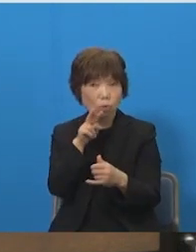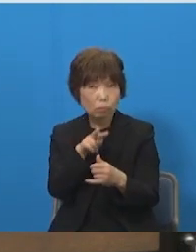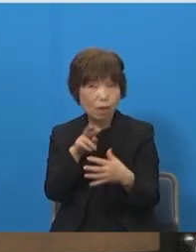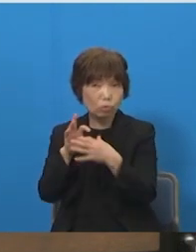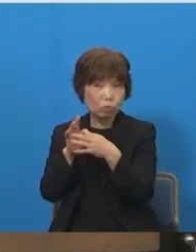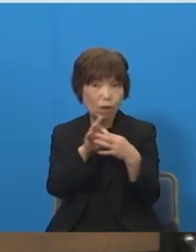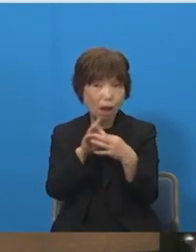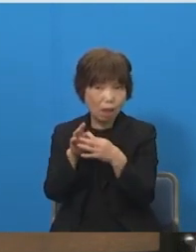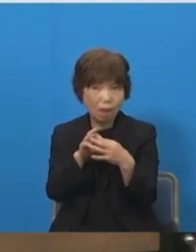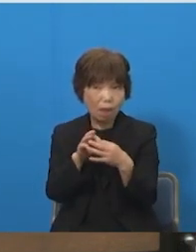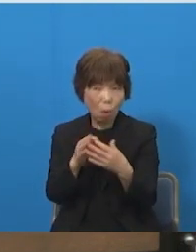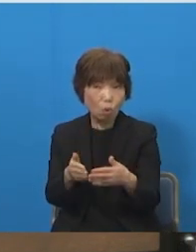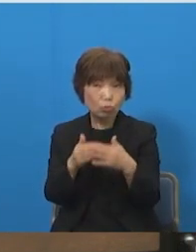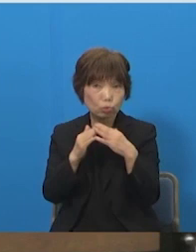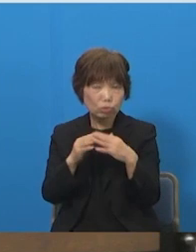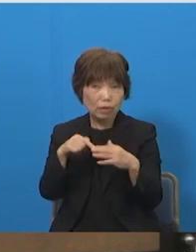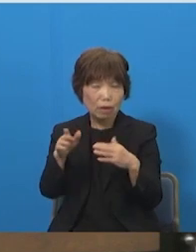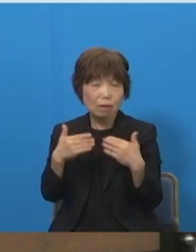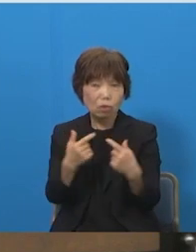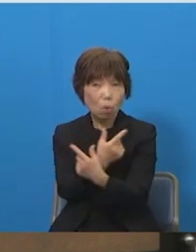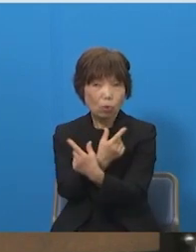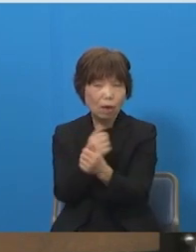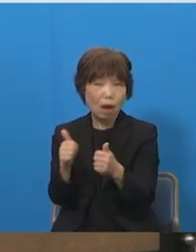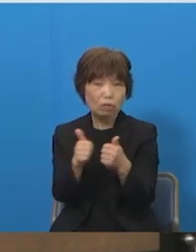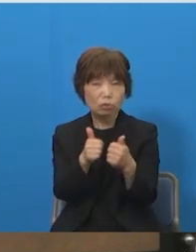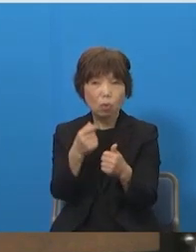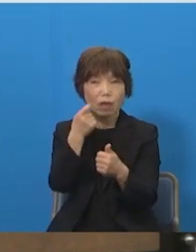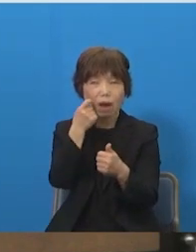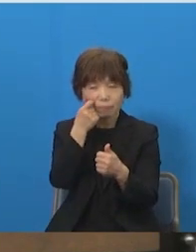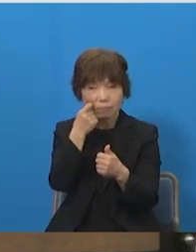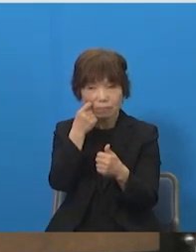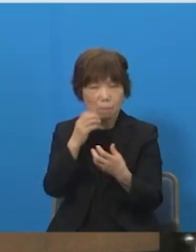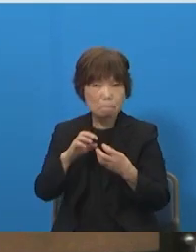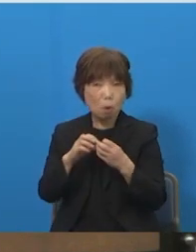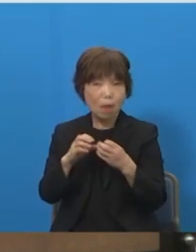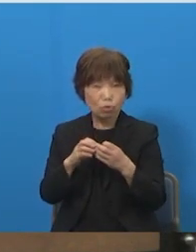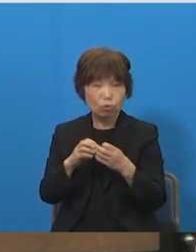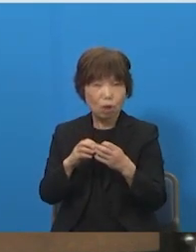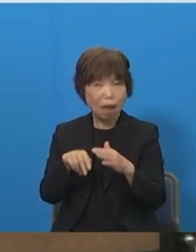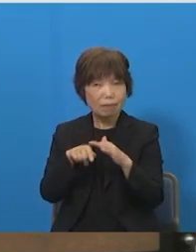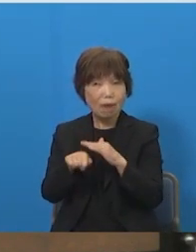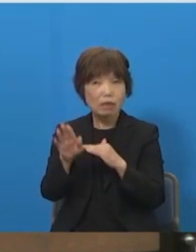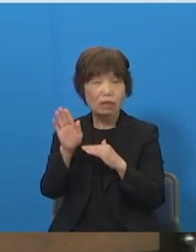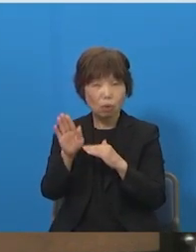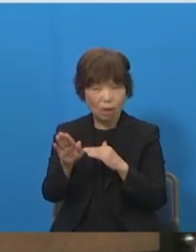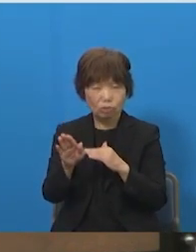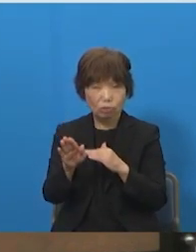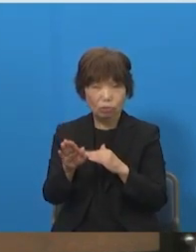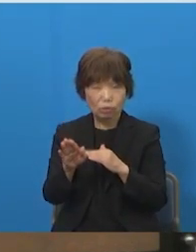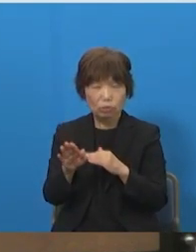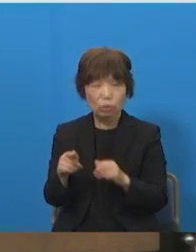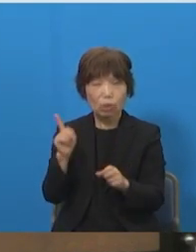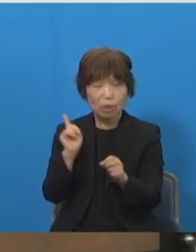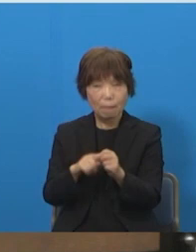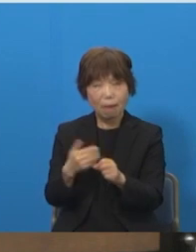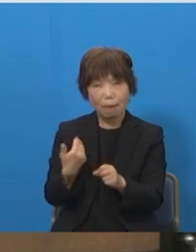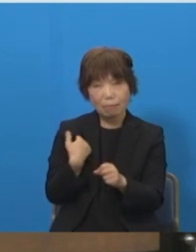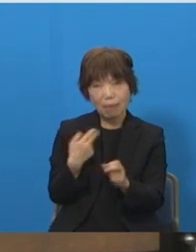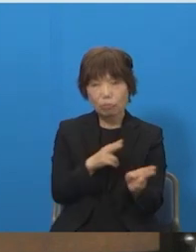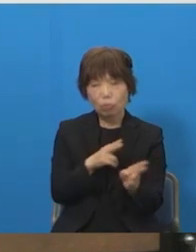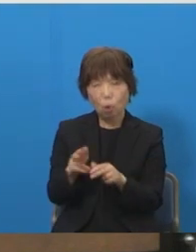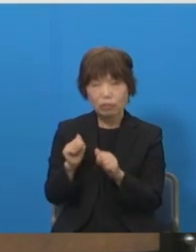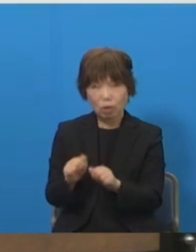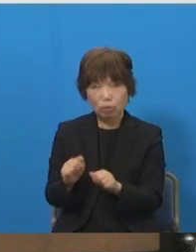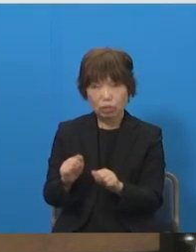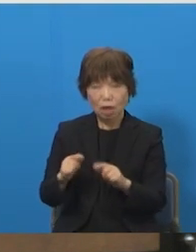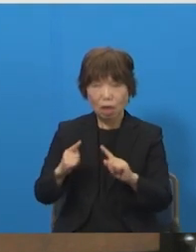係を築いていないと、お互いに相談しにくく、揉める原因にもなります。そのため、担当制を設けて、公助として